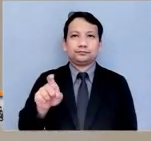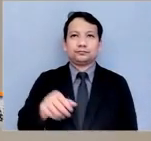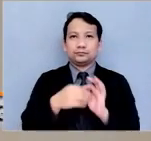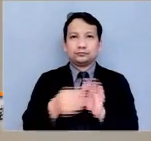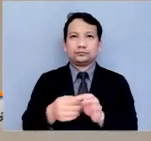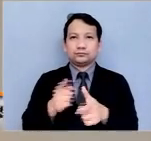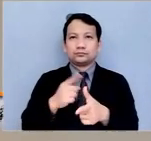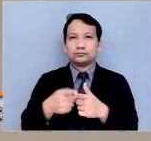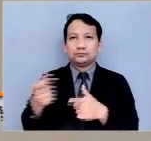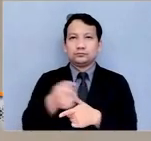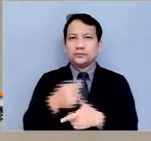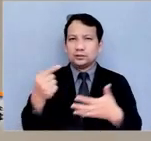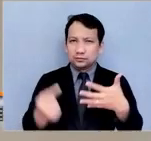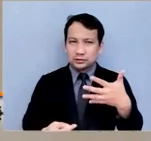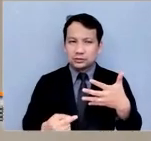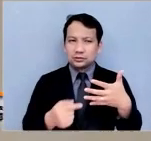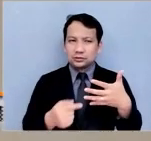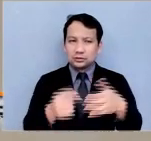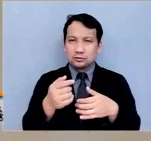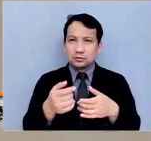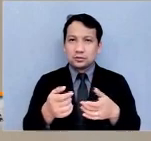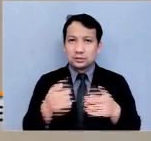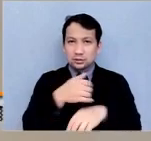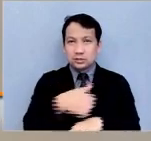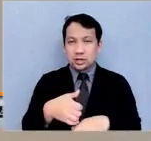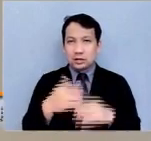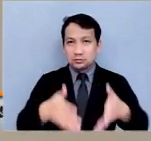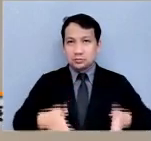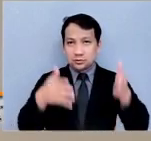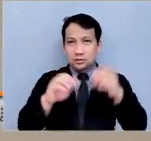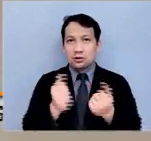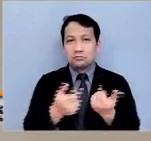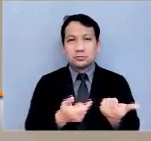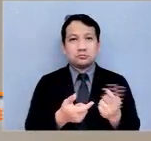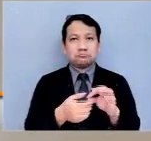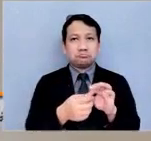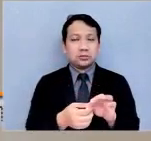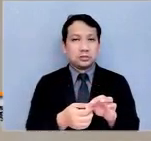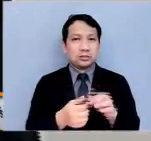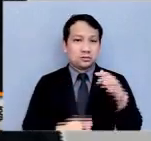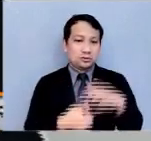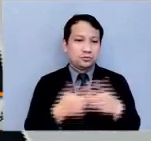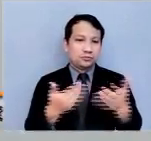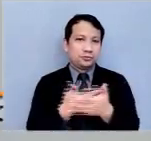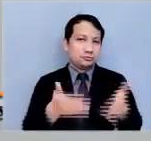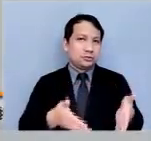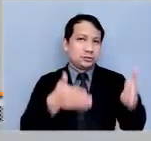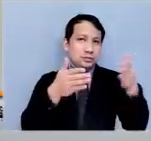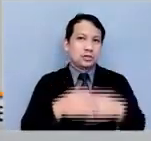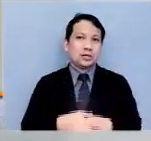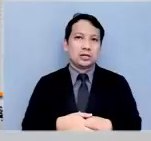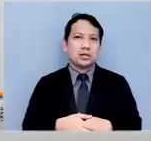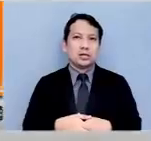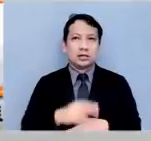And then from there, kung ano po yung itsura ng building na yan, how it is, we will come up with that.